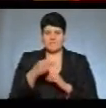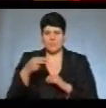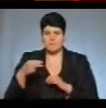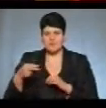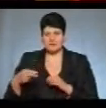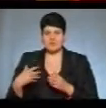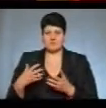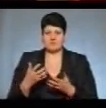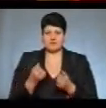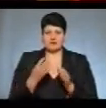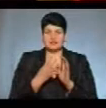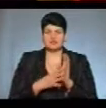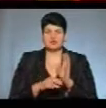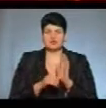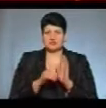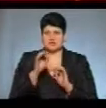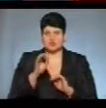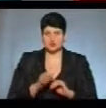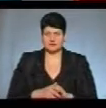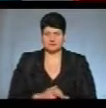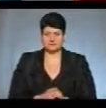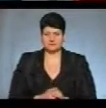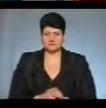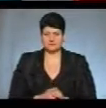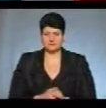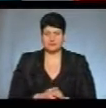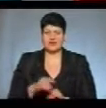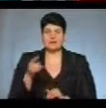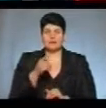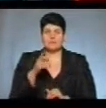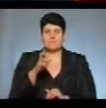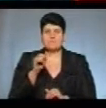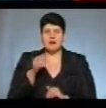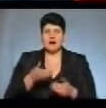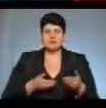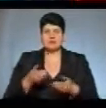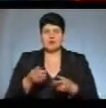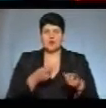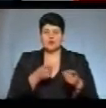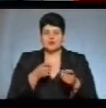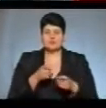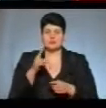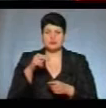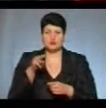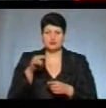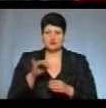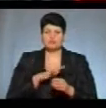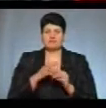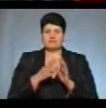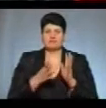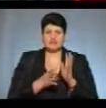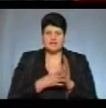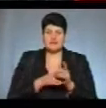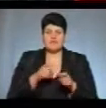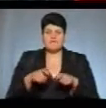ми отримали 96%. Тернопільський біатлоніст Дмитро Підручний фінішував 19-м у гонці спринт на